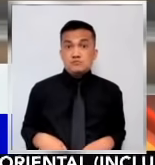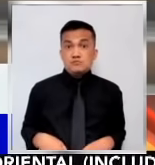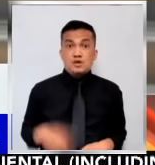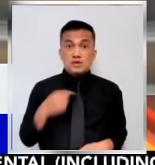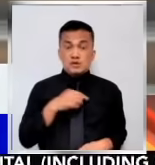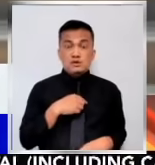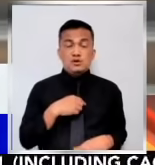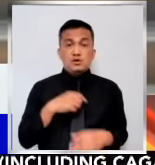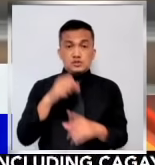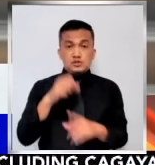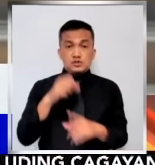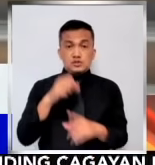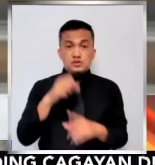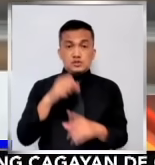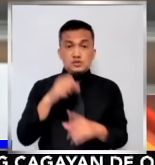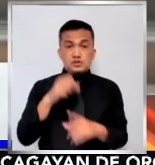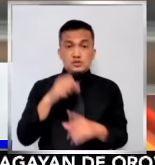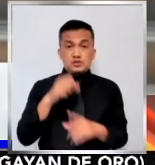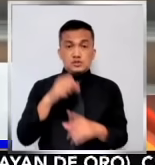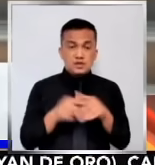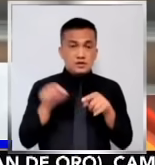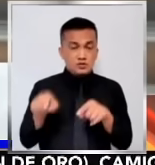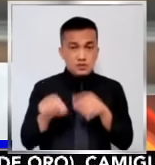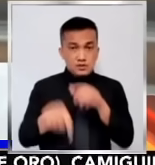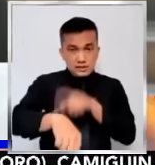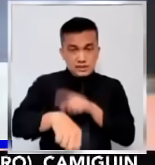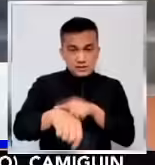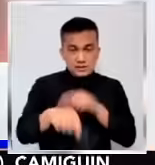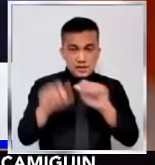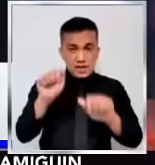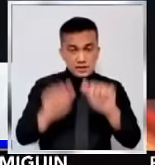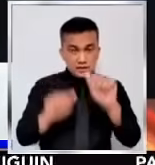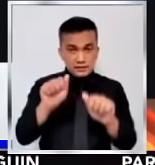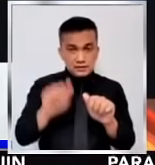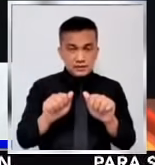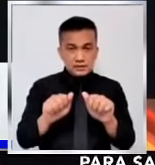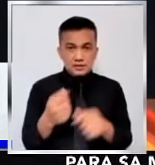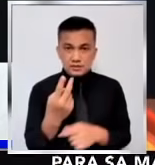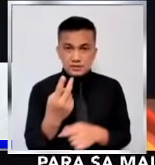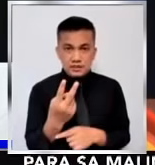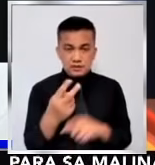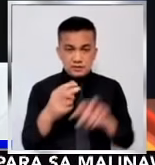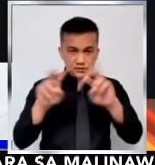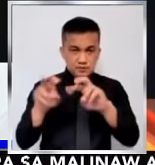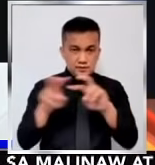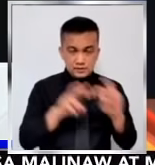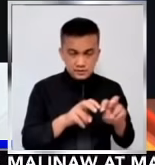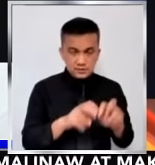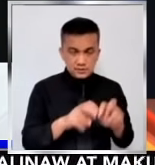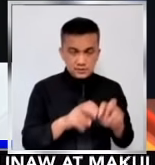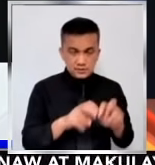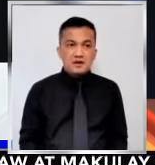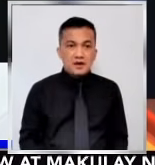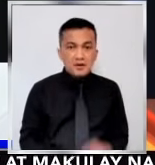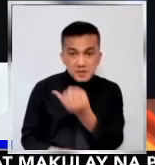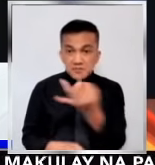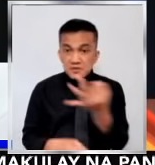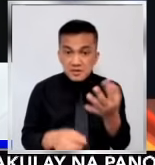po yung time period ng analysis po nitong dalawang surveys. Ang minimeasure po nila is kung tayo